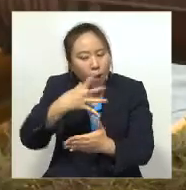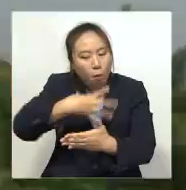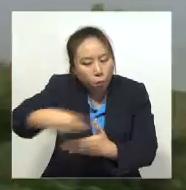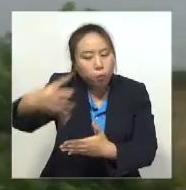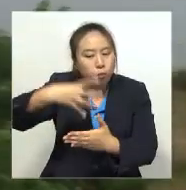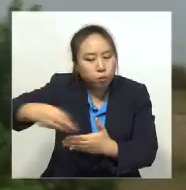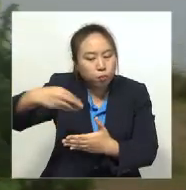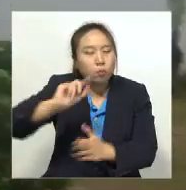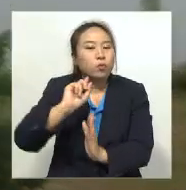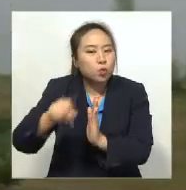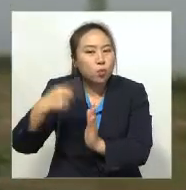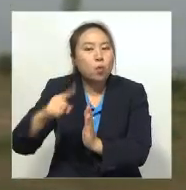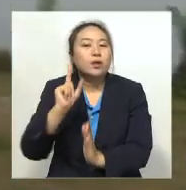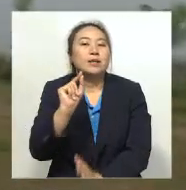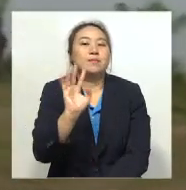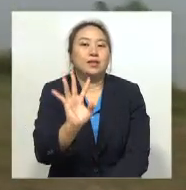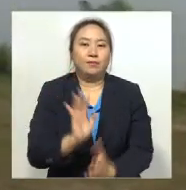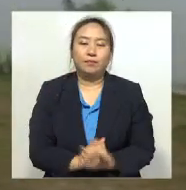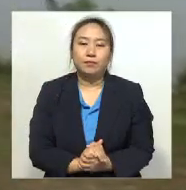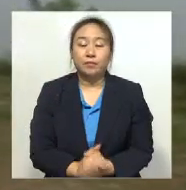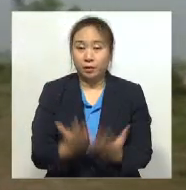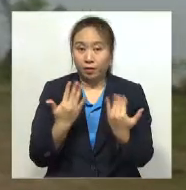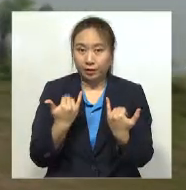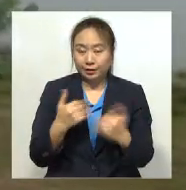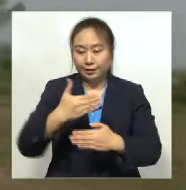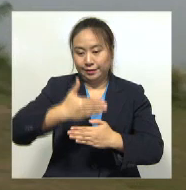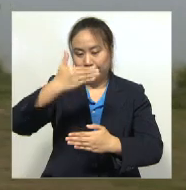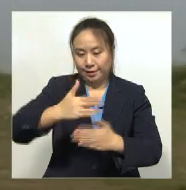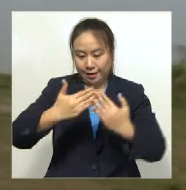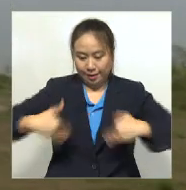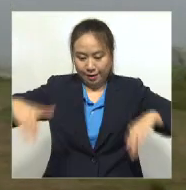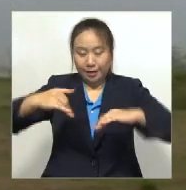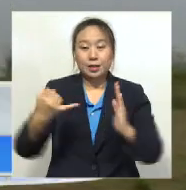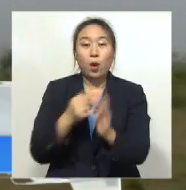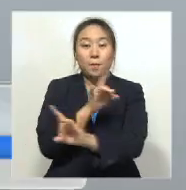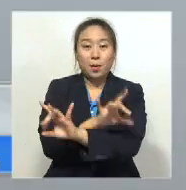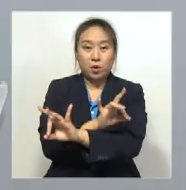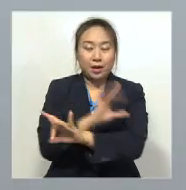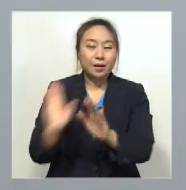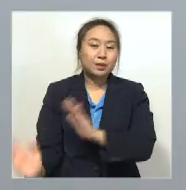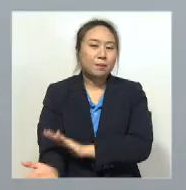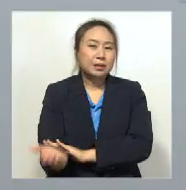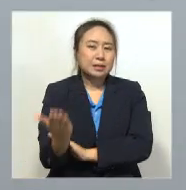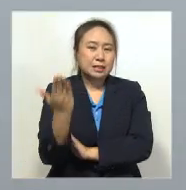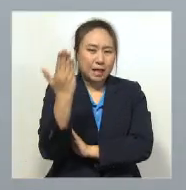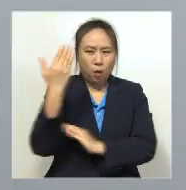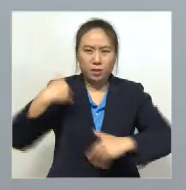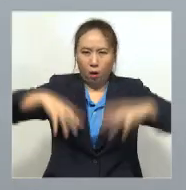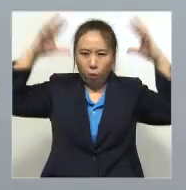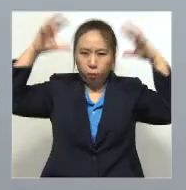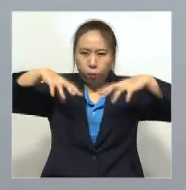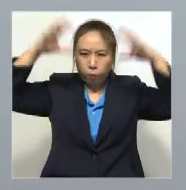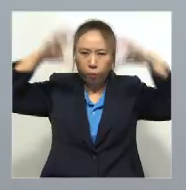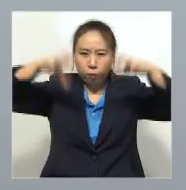งค่ะสถานการณ์ล่าสุดที่เขื่อนแก่งกระจานอำเภอแก่งกระจานจังหวัดเพชรบุรีตั้งแต่ช่วงเช้าที่ผ่านมามีฝนตกลงมาอย่